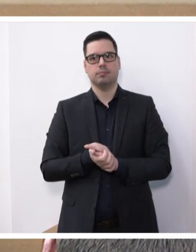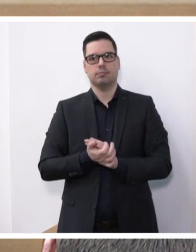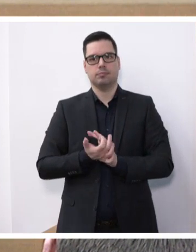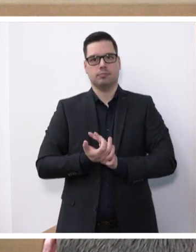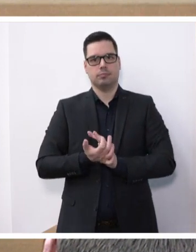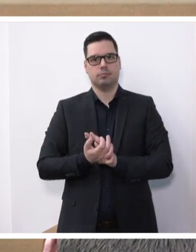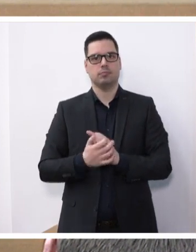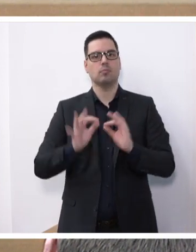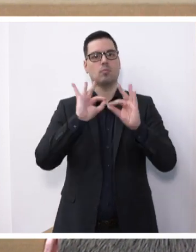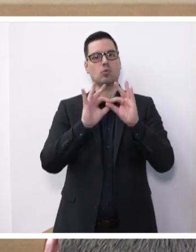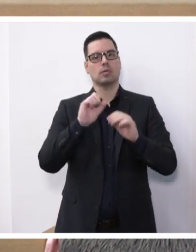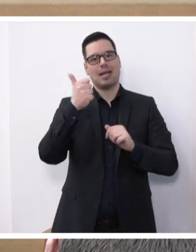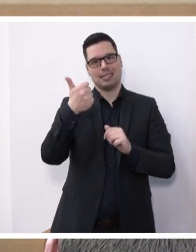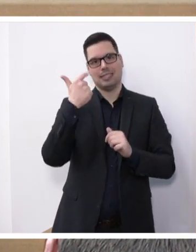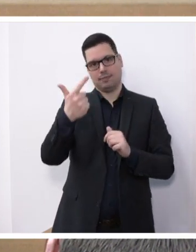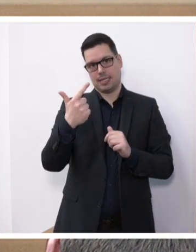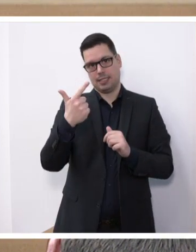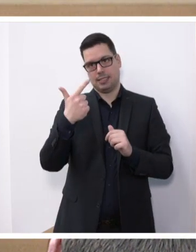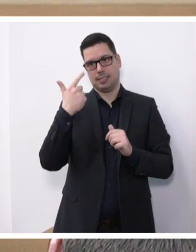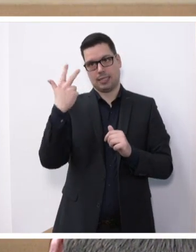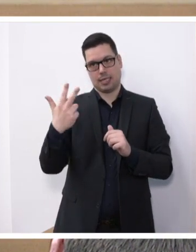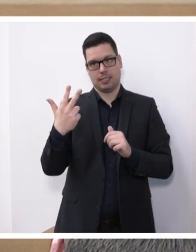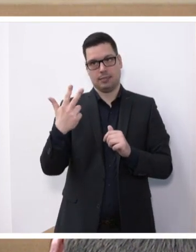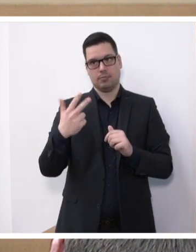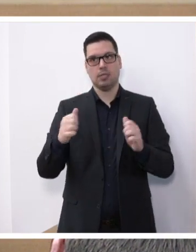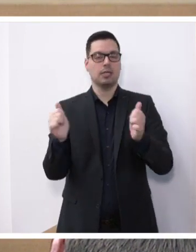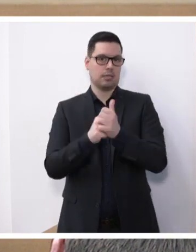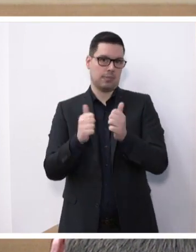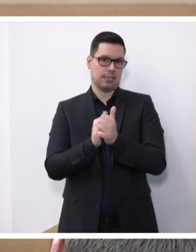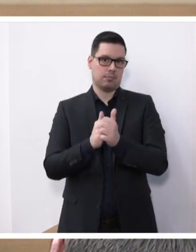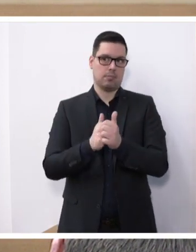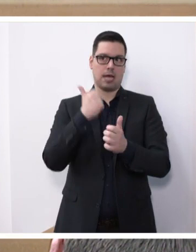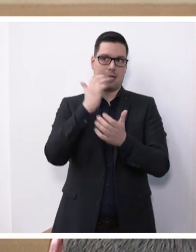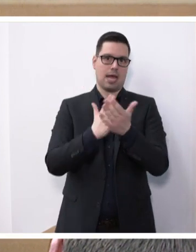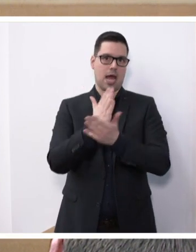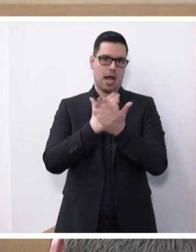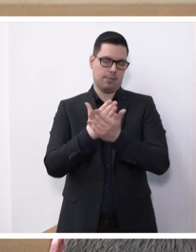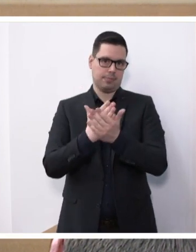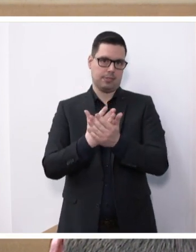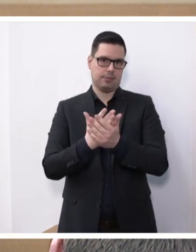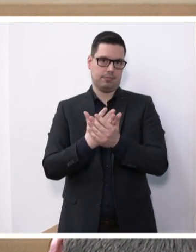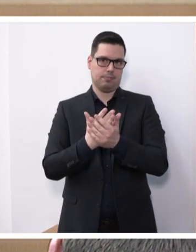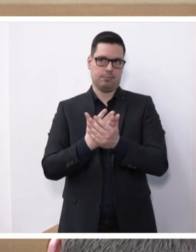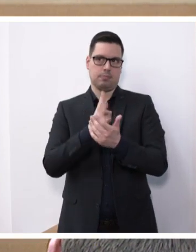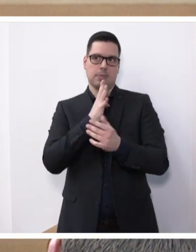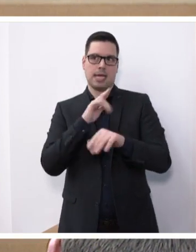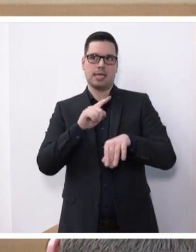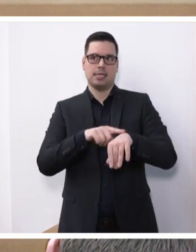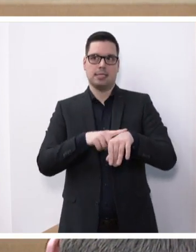Tagesordnungspunkte 1, 2 und 3 werden gemeinsam in einem anderthalbfachen Redezeitmodul beraten.